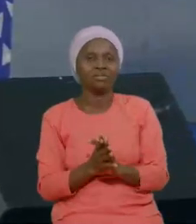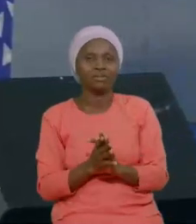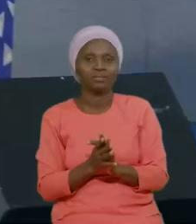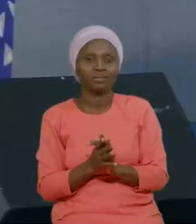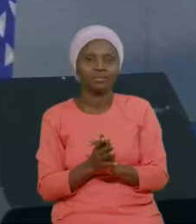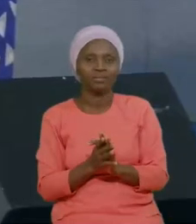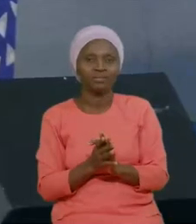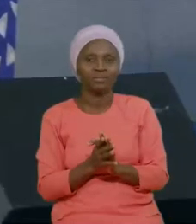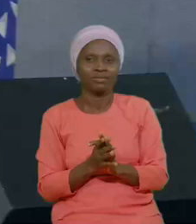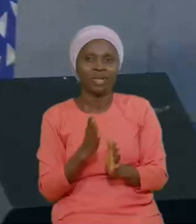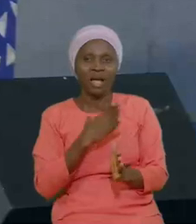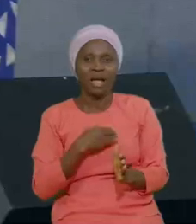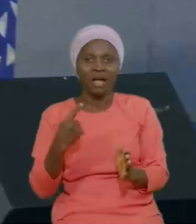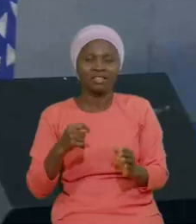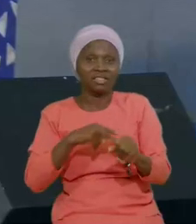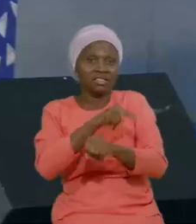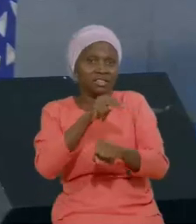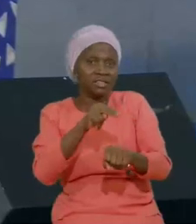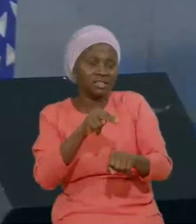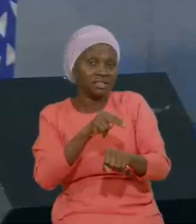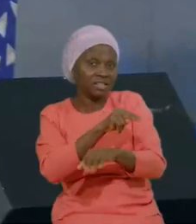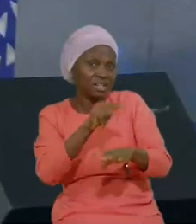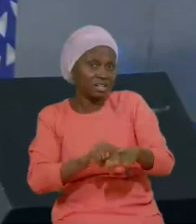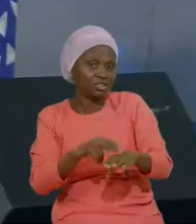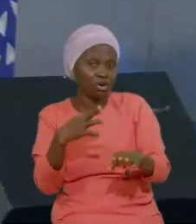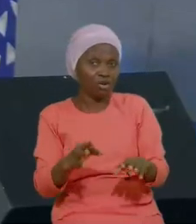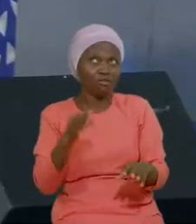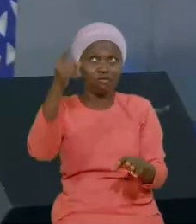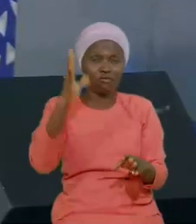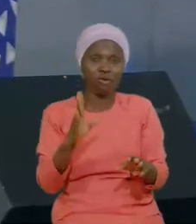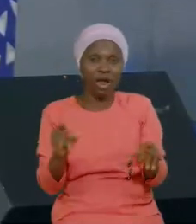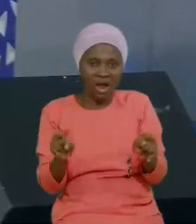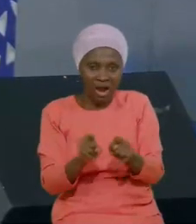Tu as maintenant la famille de Dieu comme ta famille.